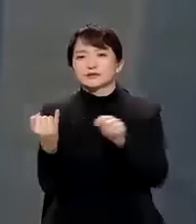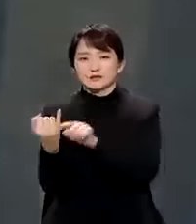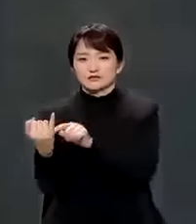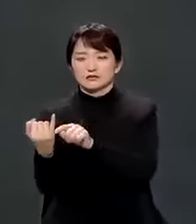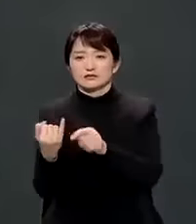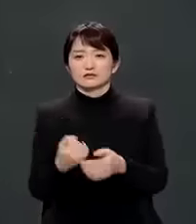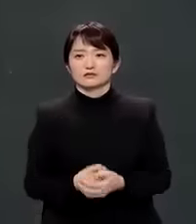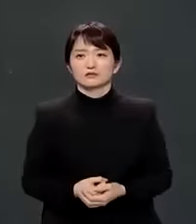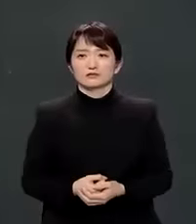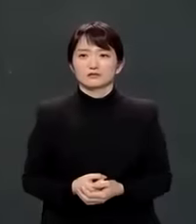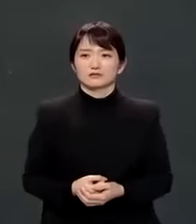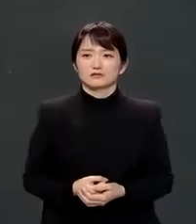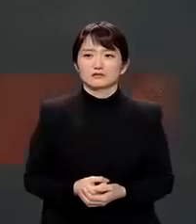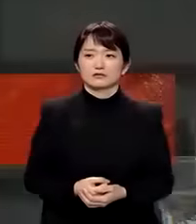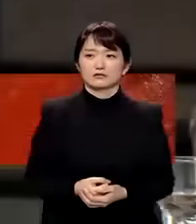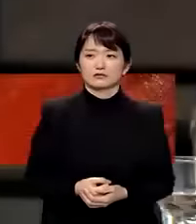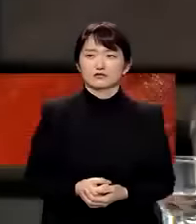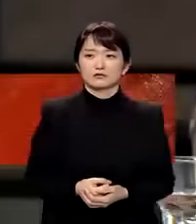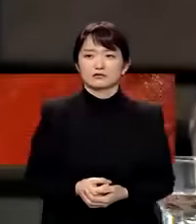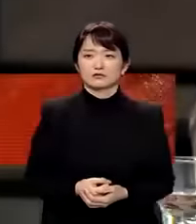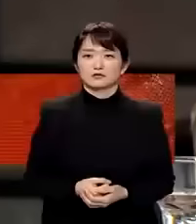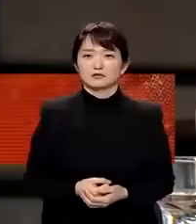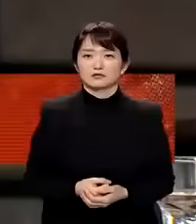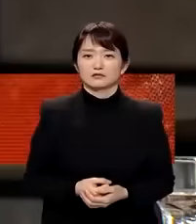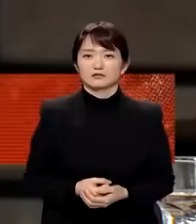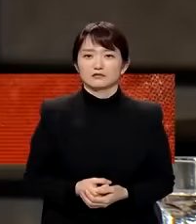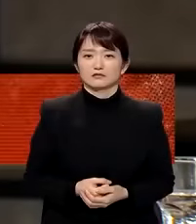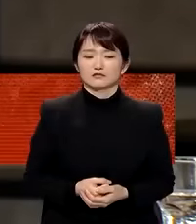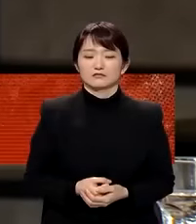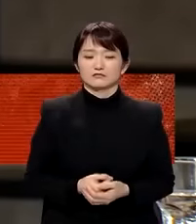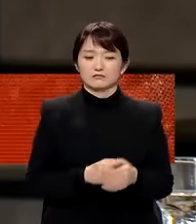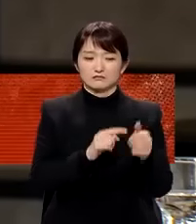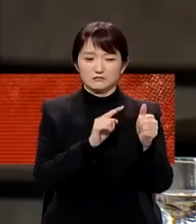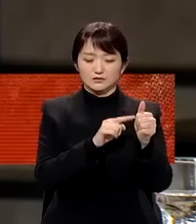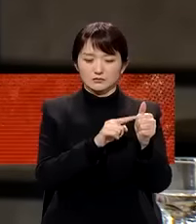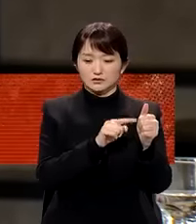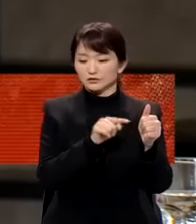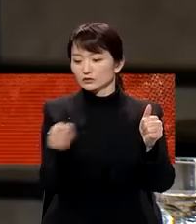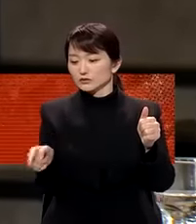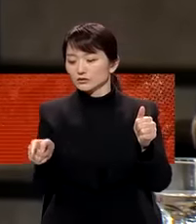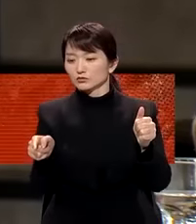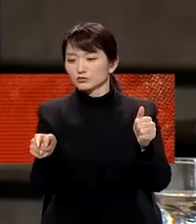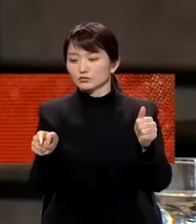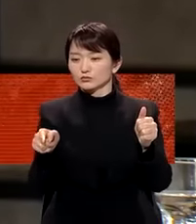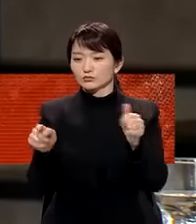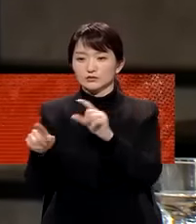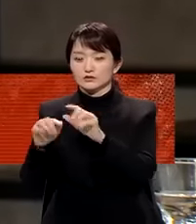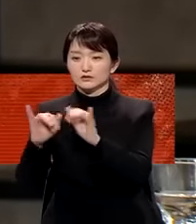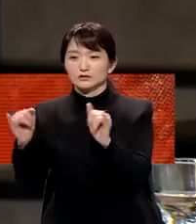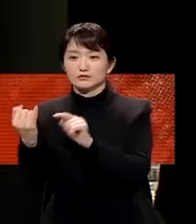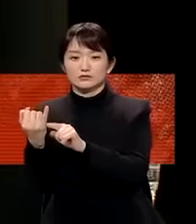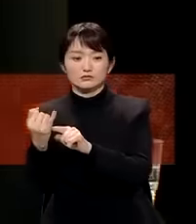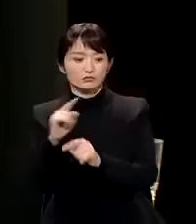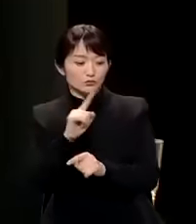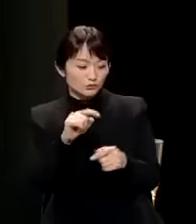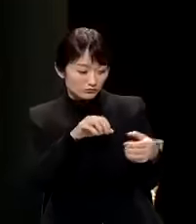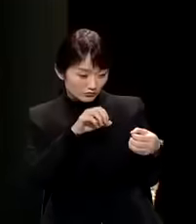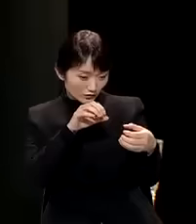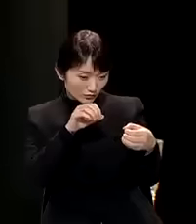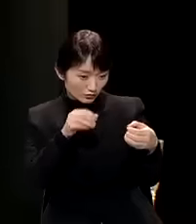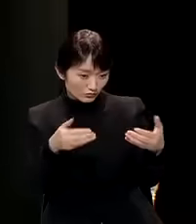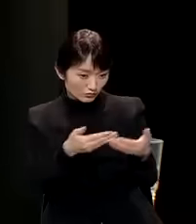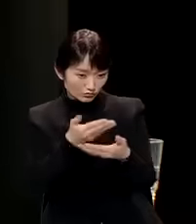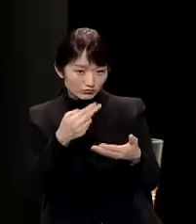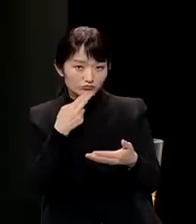여성하고 뭐 그동안에 같이 옆집은 살아도 별다른 교류 없이 지내왔던 그런 사이라고 합니다 자 저걸 본